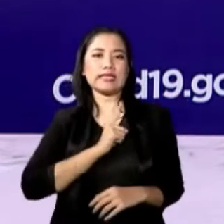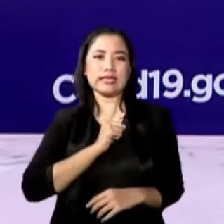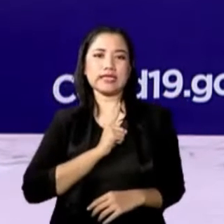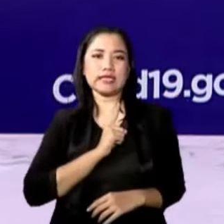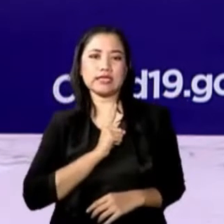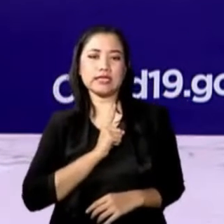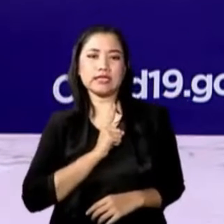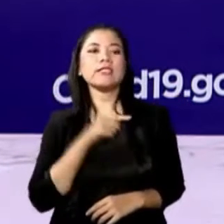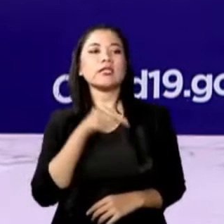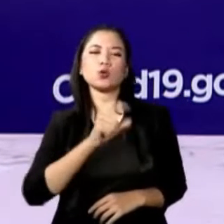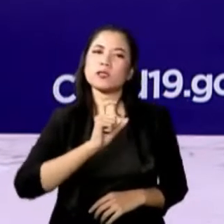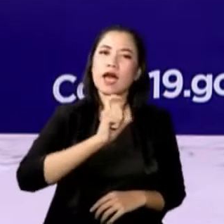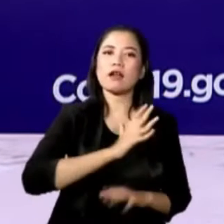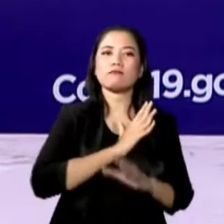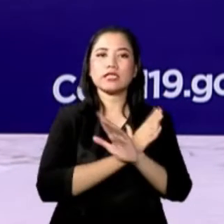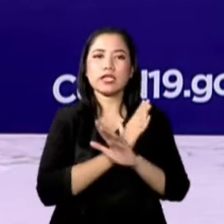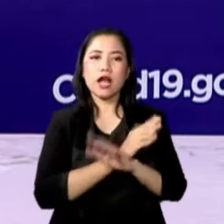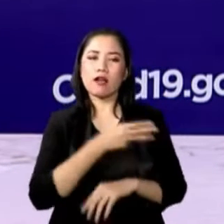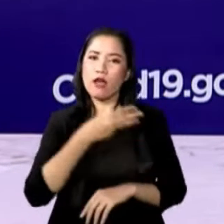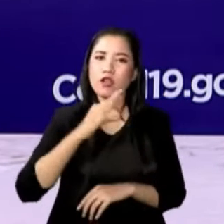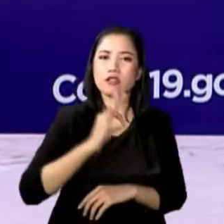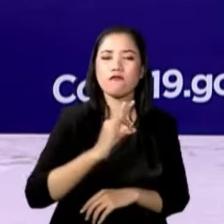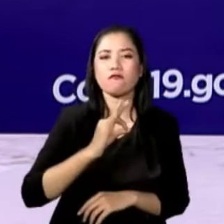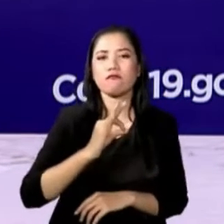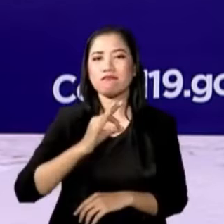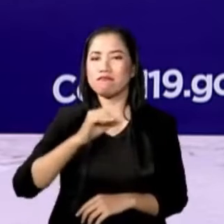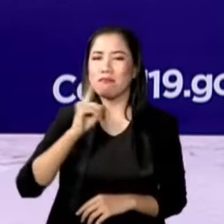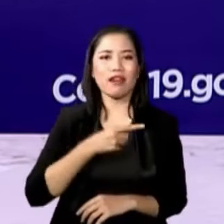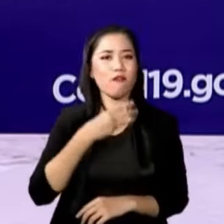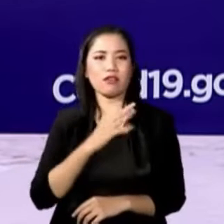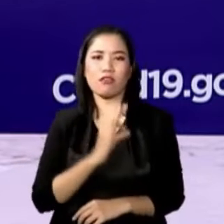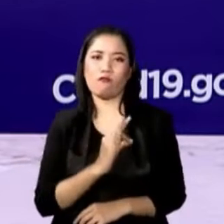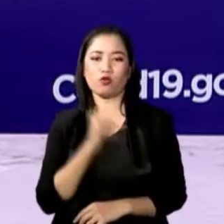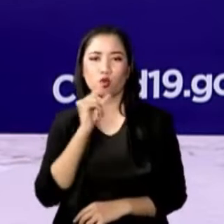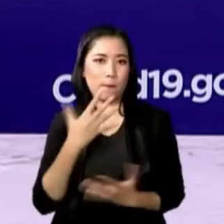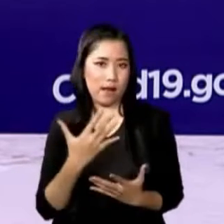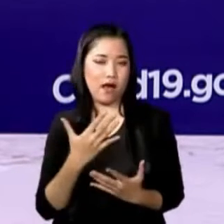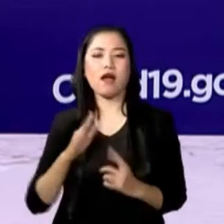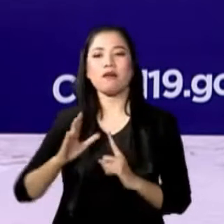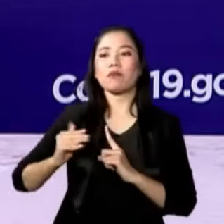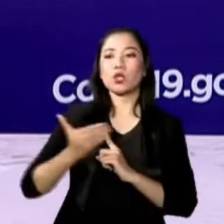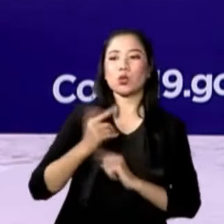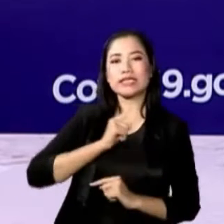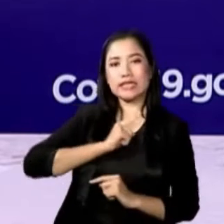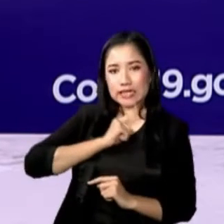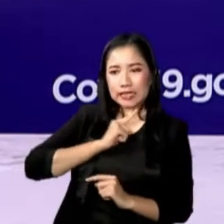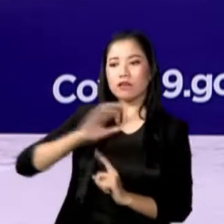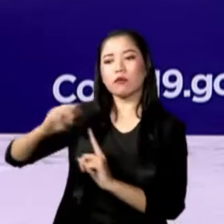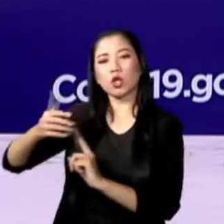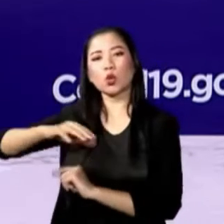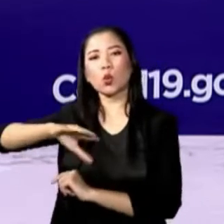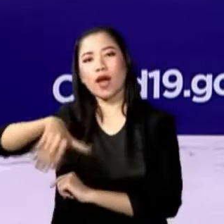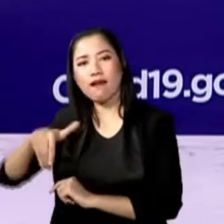masih menjadi satu-satunya pencegahan yang paling efektif untuk melindungi diri kita sendiri dan orang-orang